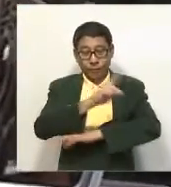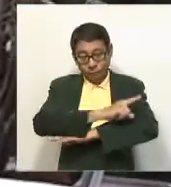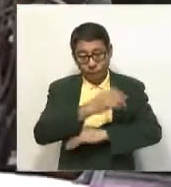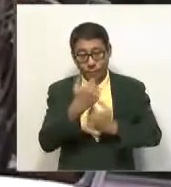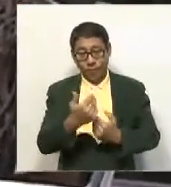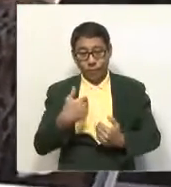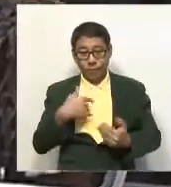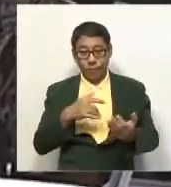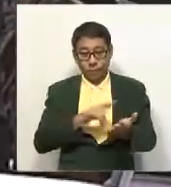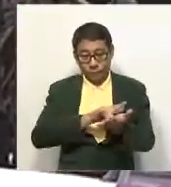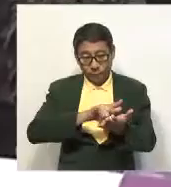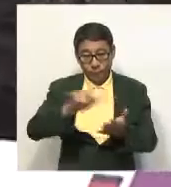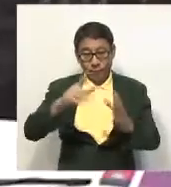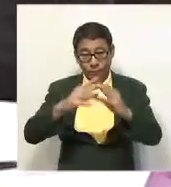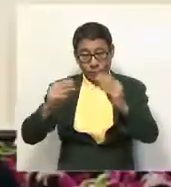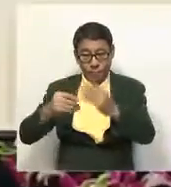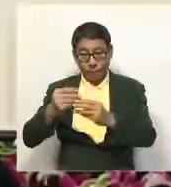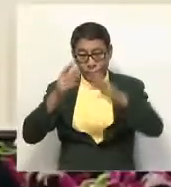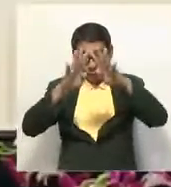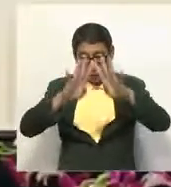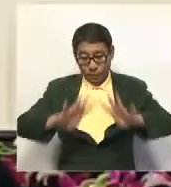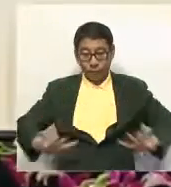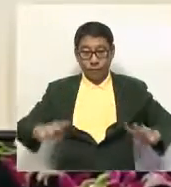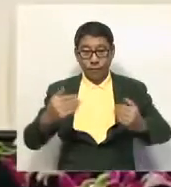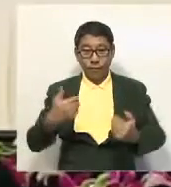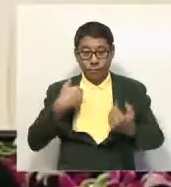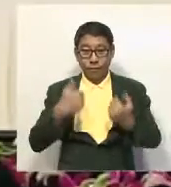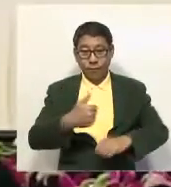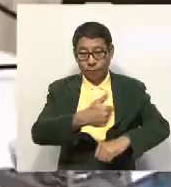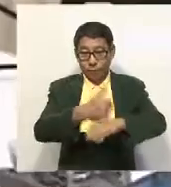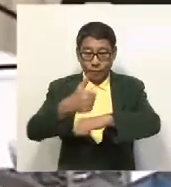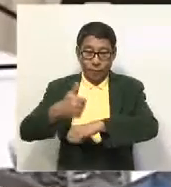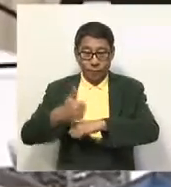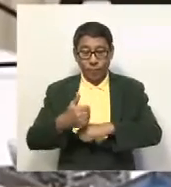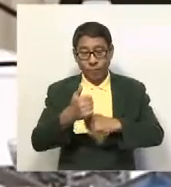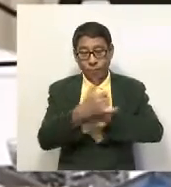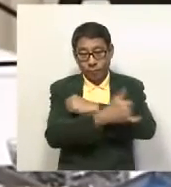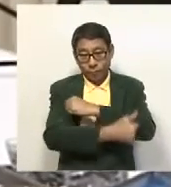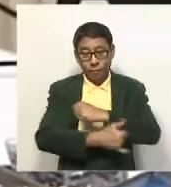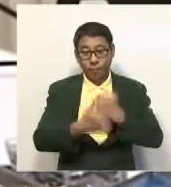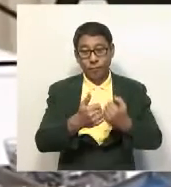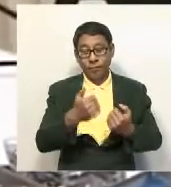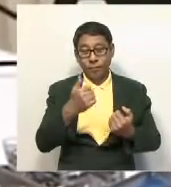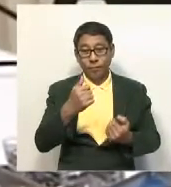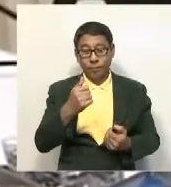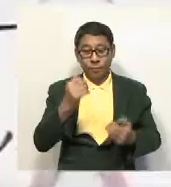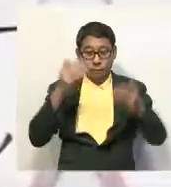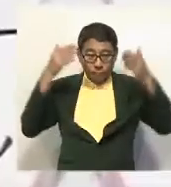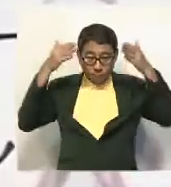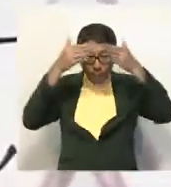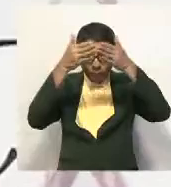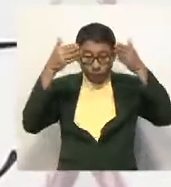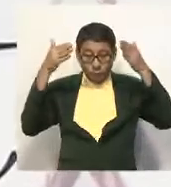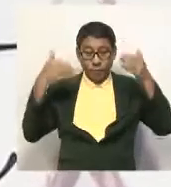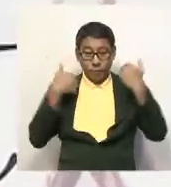นี้เนี่ยจะเดินทางไปประชุมระดับผู้นำอาเซียนอย่างไม่เป็นทางการกับผู้บริหารองค์การระหว่างประเทศที่ประเทศอินโดนีเซีย